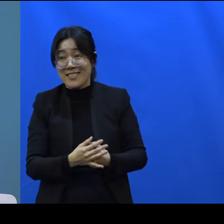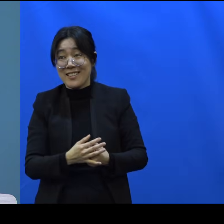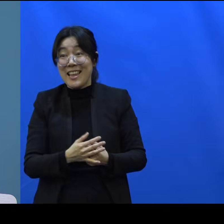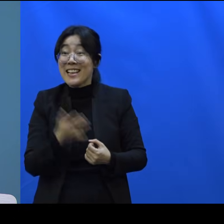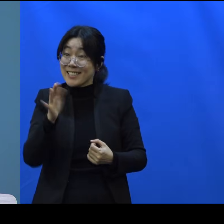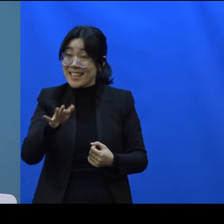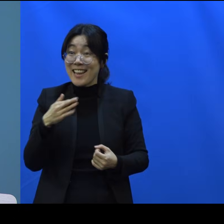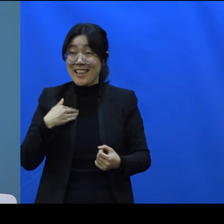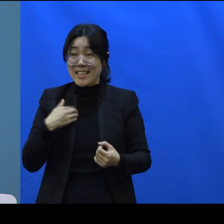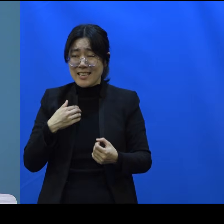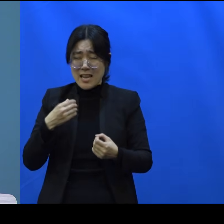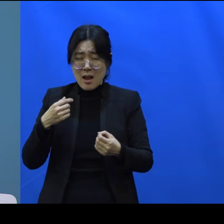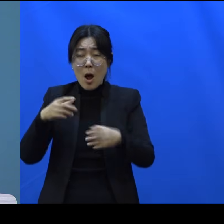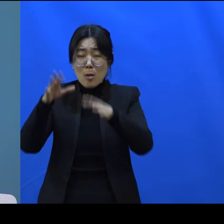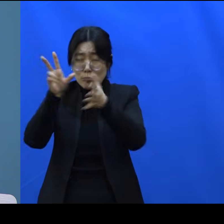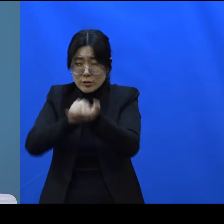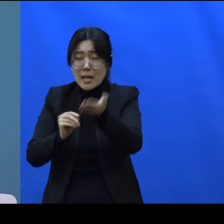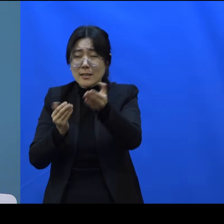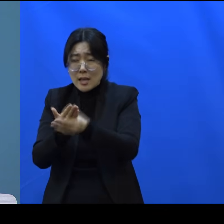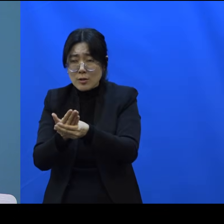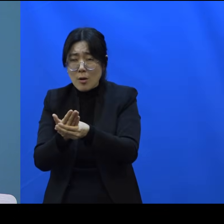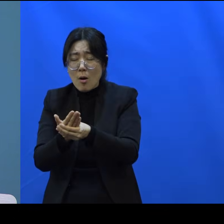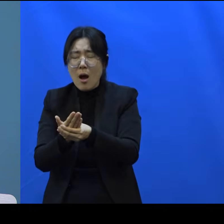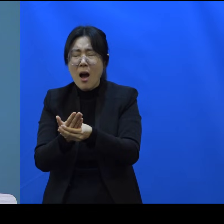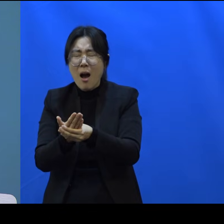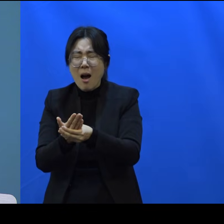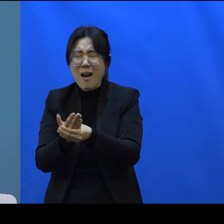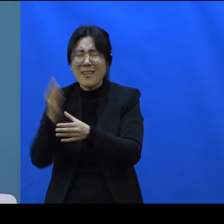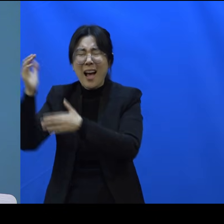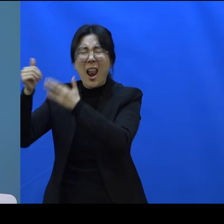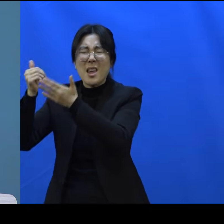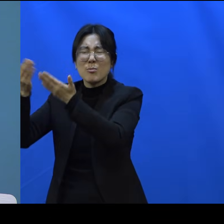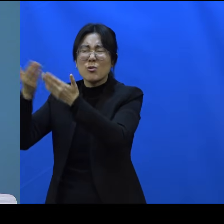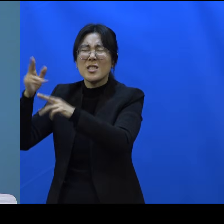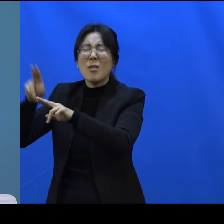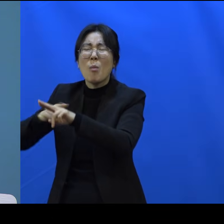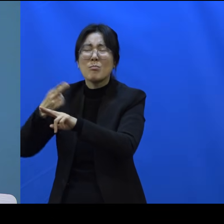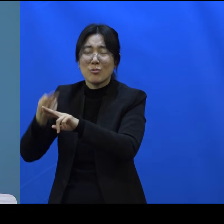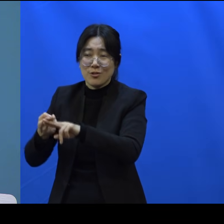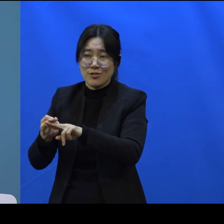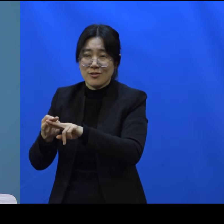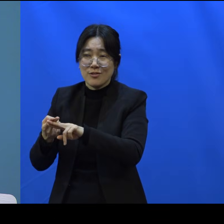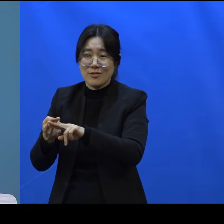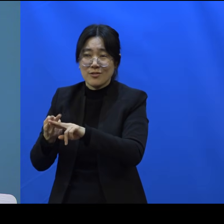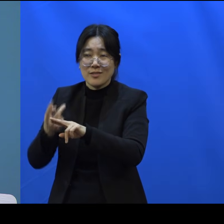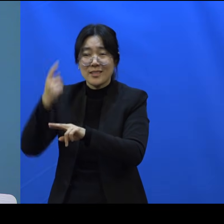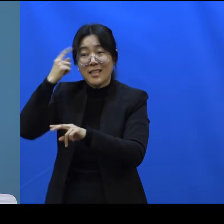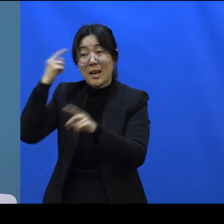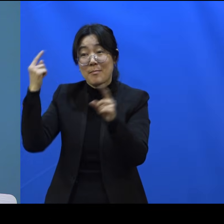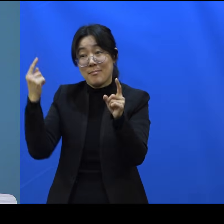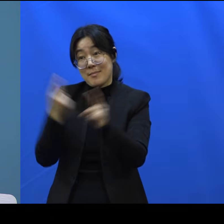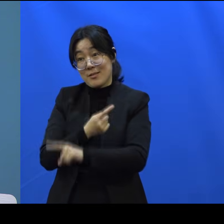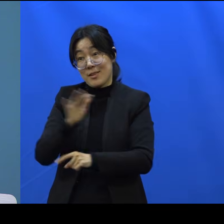약함이 선물이에요. 선물이라고. 선물은 거부할 필요가 없잖아요. 약함이 불행이 아닙니다.